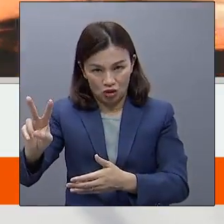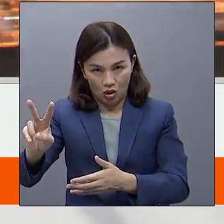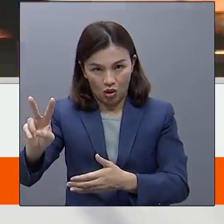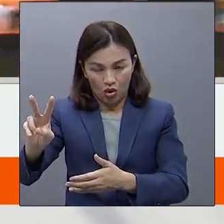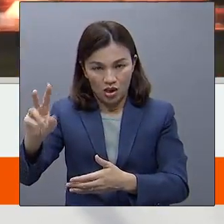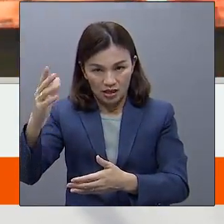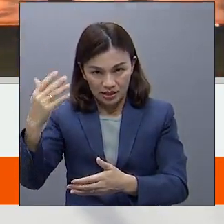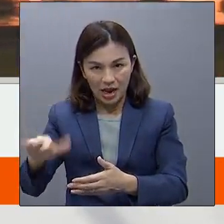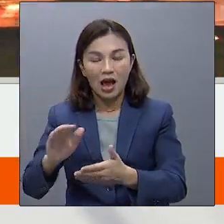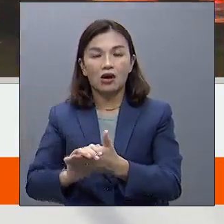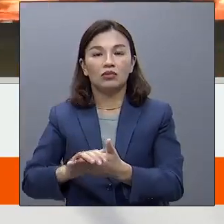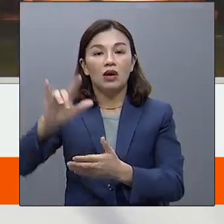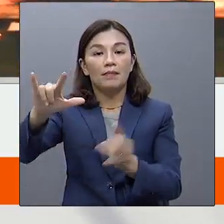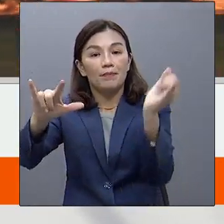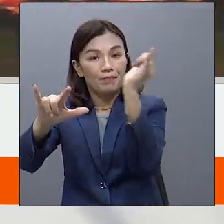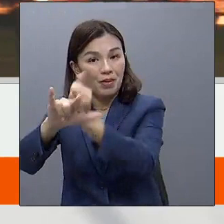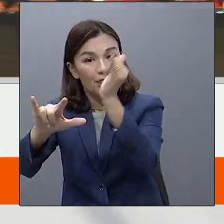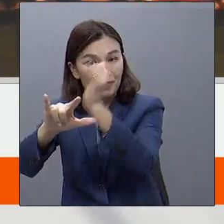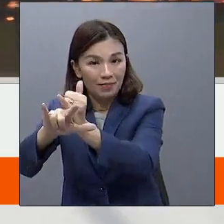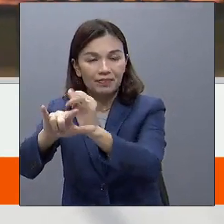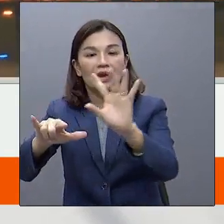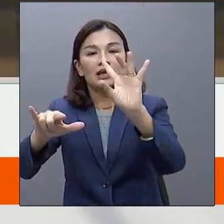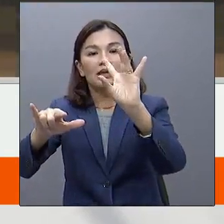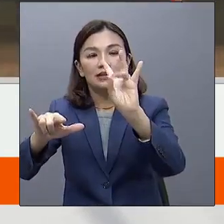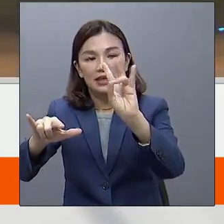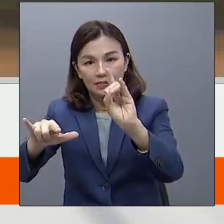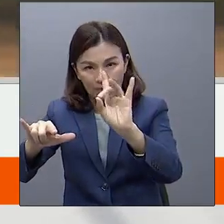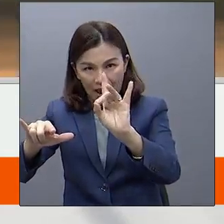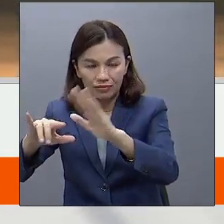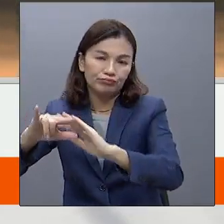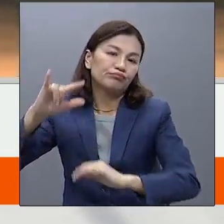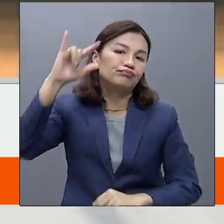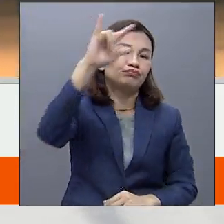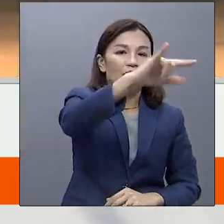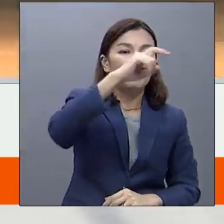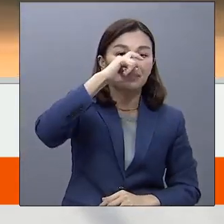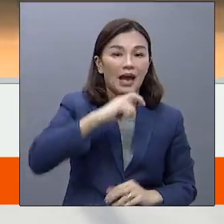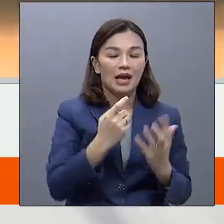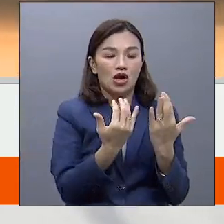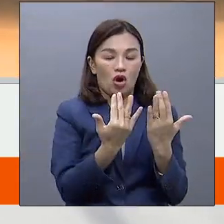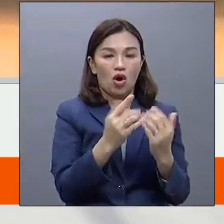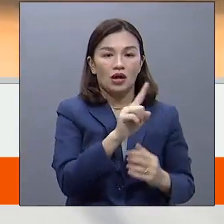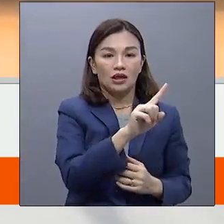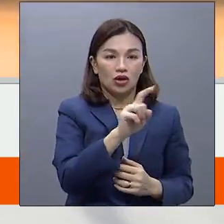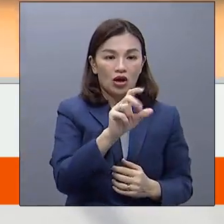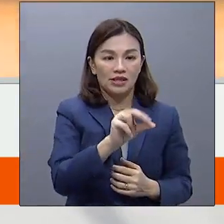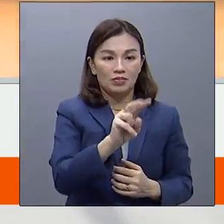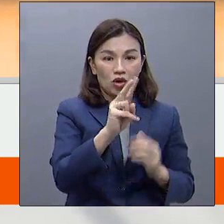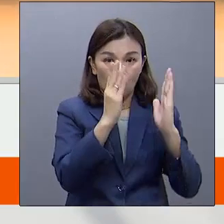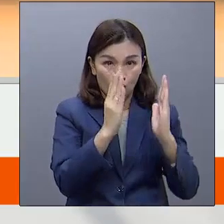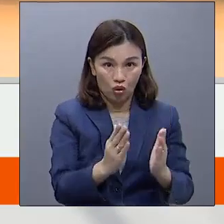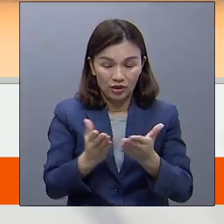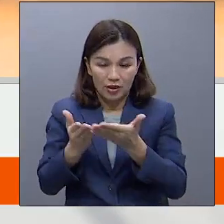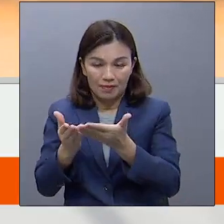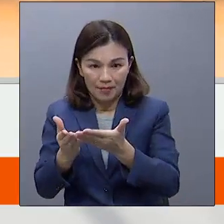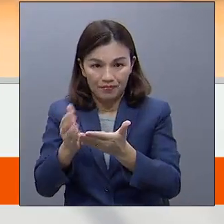แล้วก็จะเดินทางกลับไทยขึ้นเครื่องวันนี้78คนอันนี้เราจะรออีก 132คนเนี่ยที่จะมา